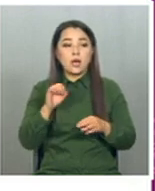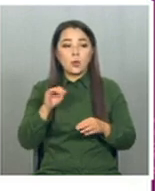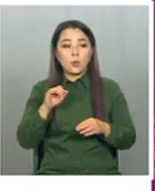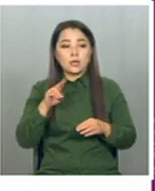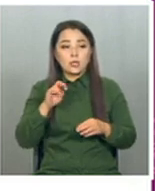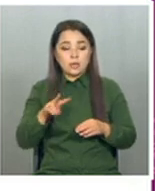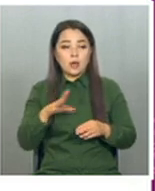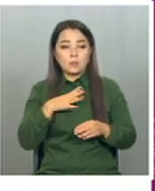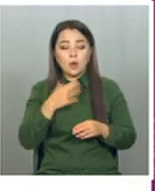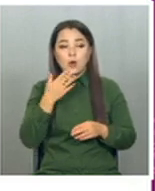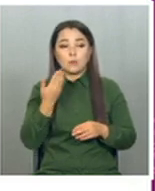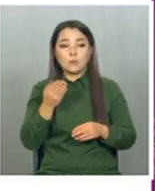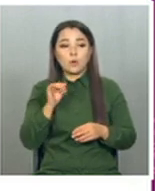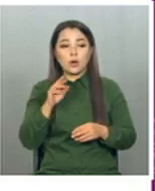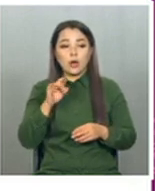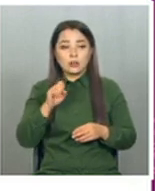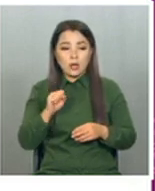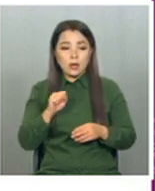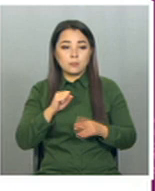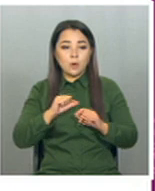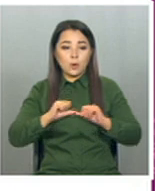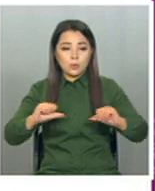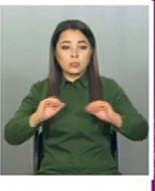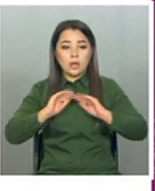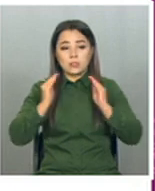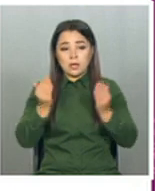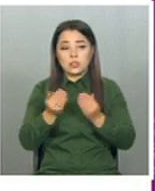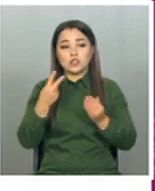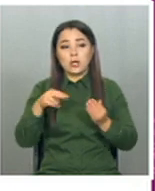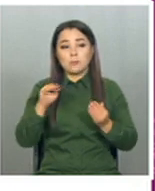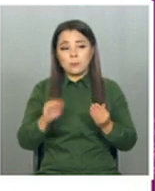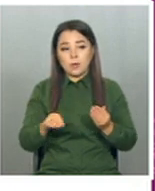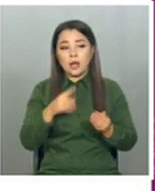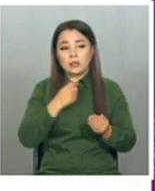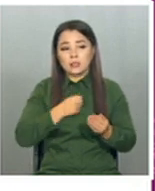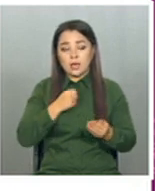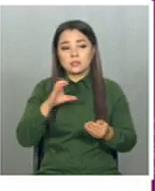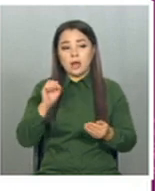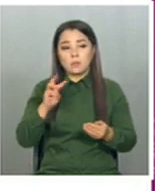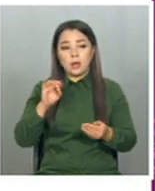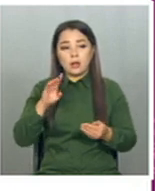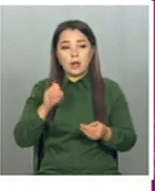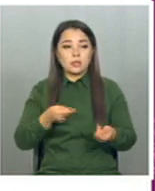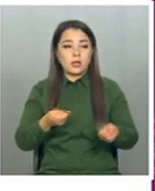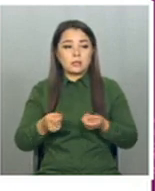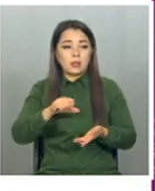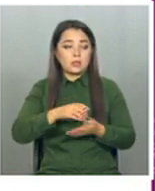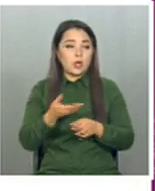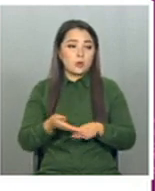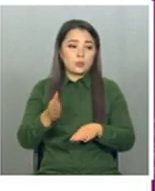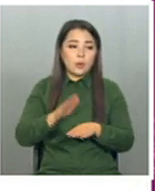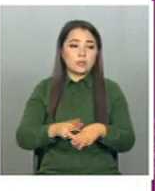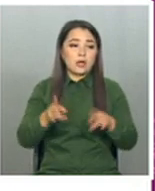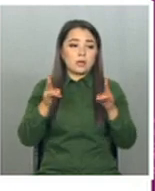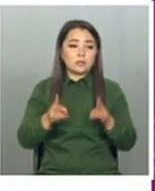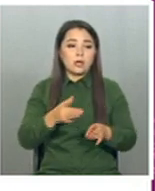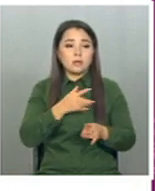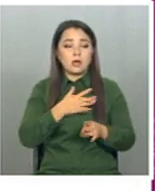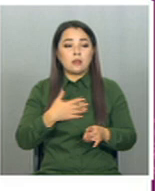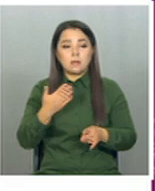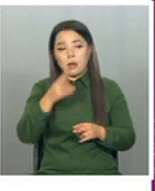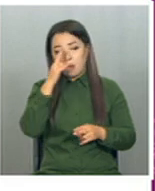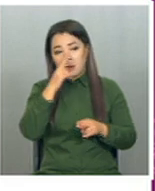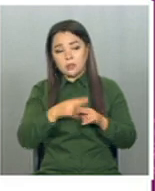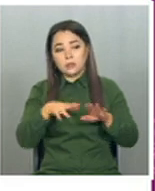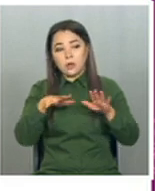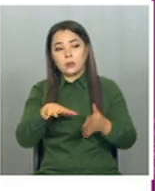Бұхараны қоршағанда ол 20 мың әскерімен Самарқанды билеп тұрған. Ауыр жарақаттан қайтыс болған ағасының орнына